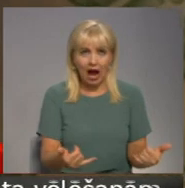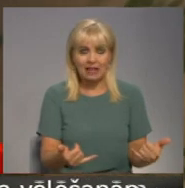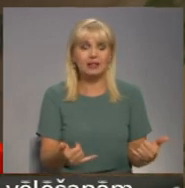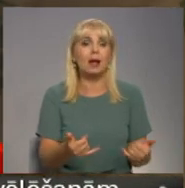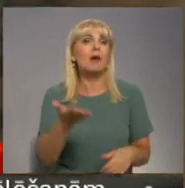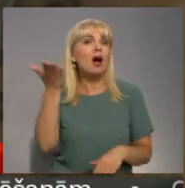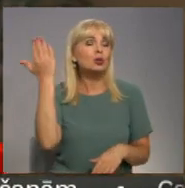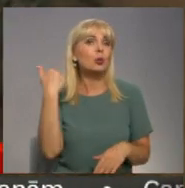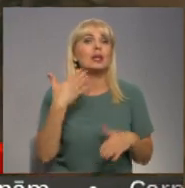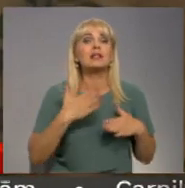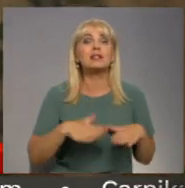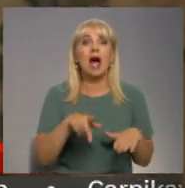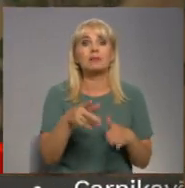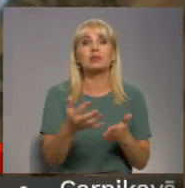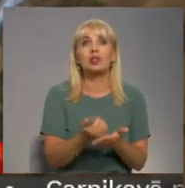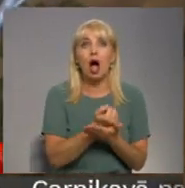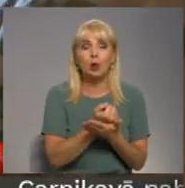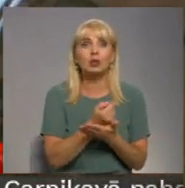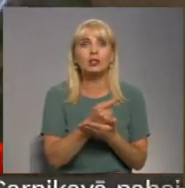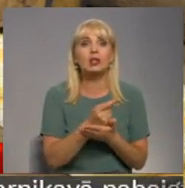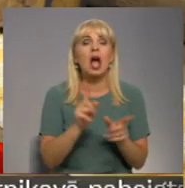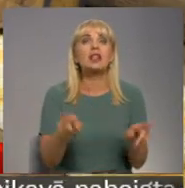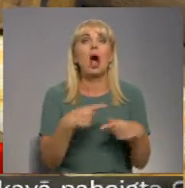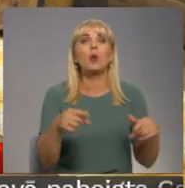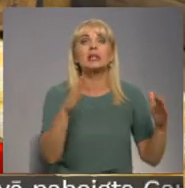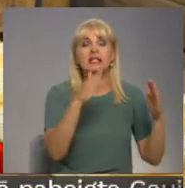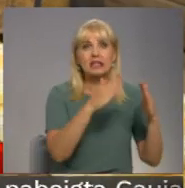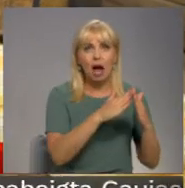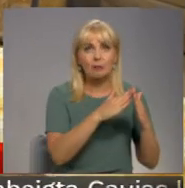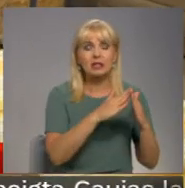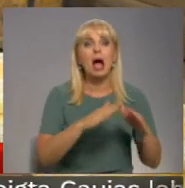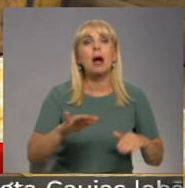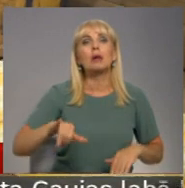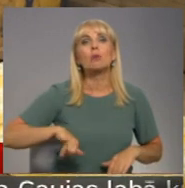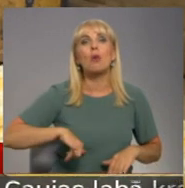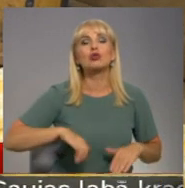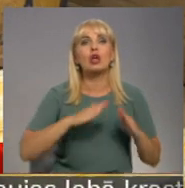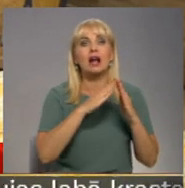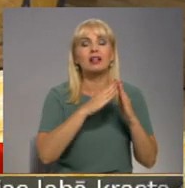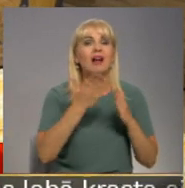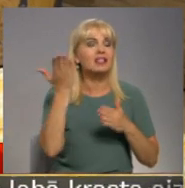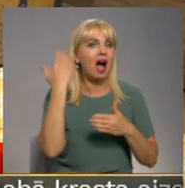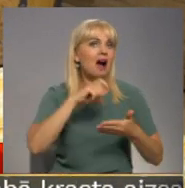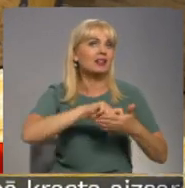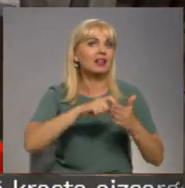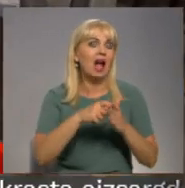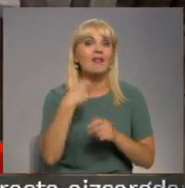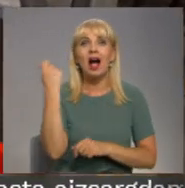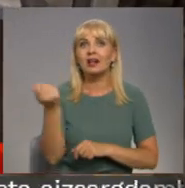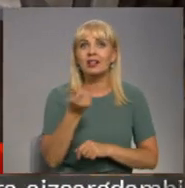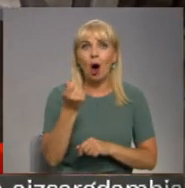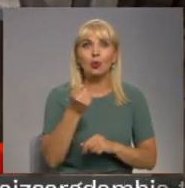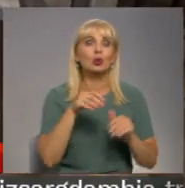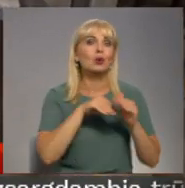Savu laiku ēka, kurā šobrīd atrodas Basu tautas nams, bijusi bieži muižas klēts, bet telpa, kurreiz apcirkņos bijuši graudi,